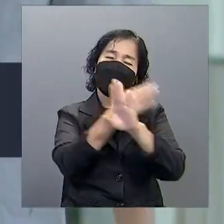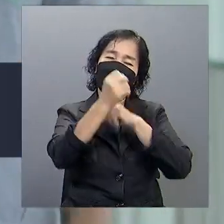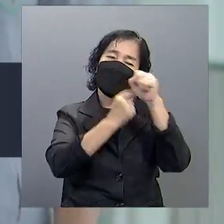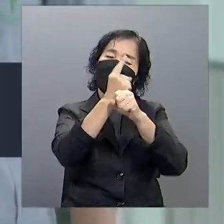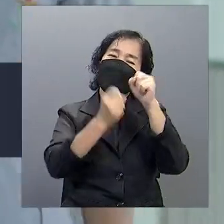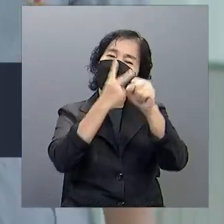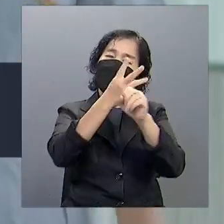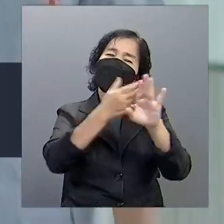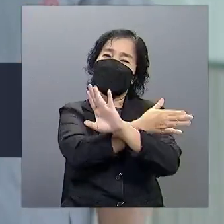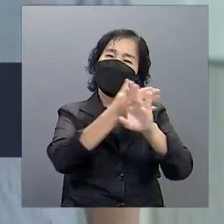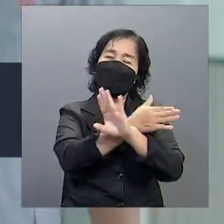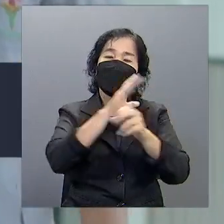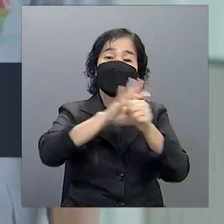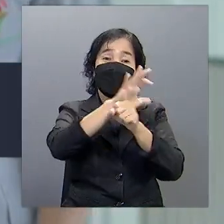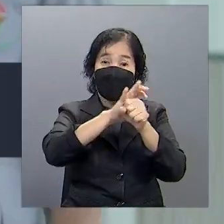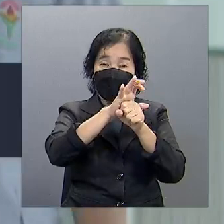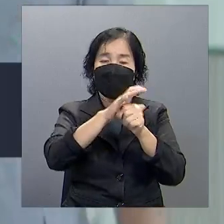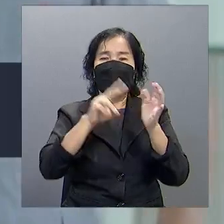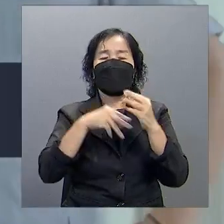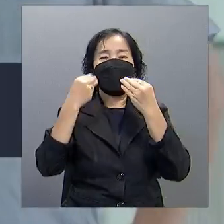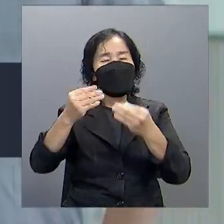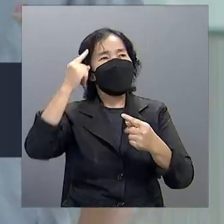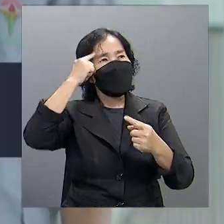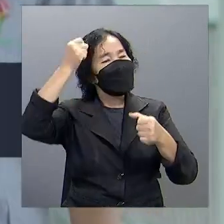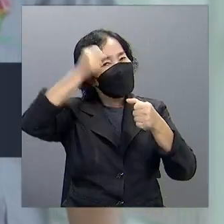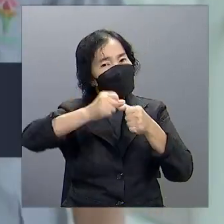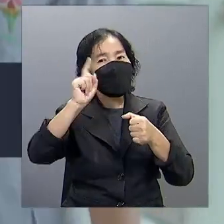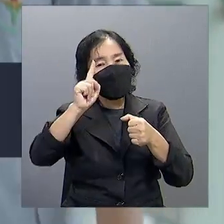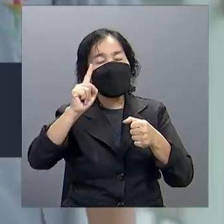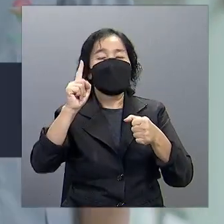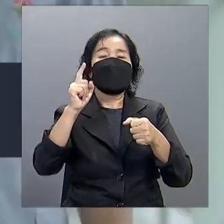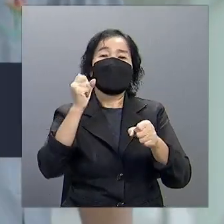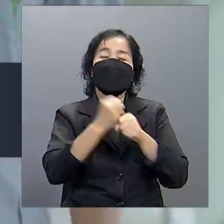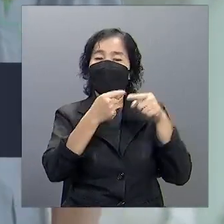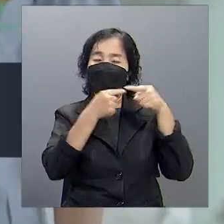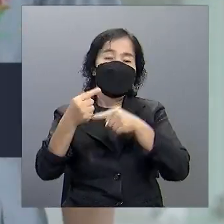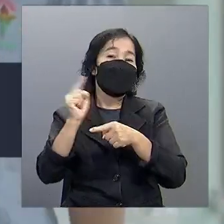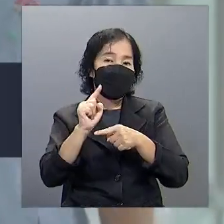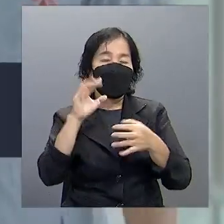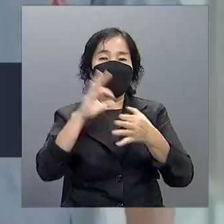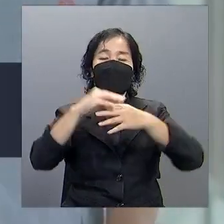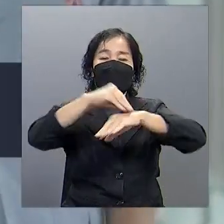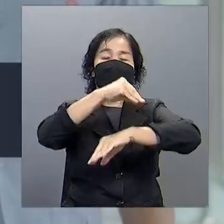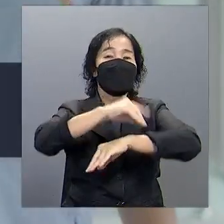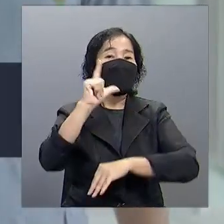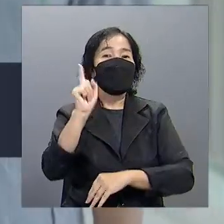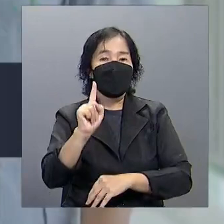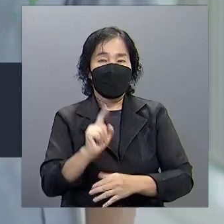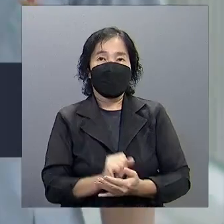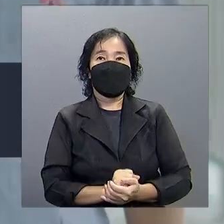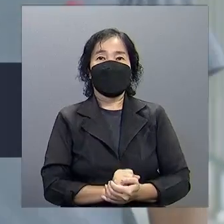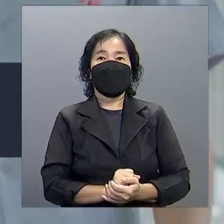เนี่ยสิ่งเนี้ยในเจ้าที่สาธารณสุขเนี่ยเขาได้เอาไปต่อยอดในการรับมือกับโรคอื่นๆยกตัวอย่างฝีดาษลิงยัง